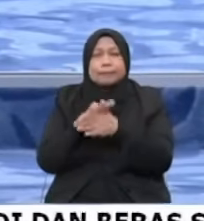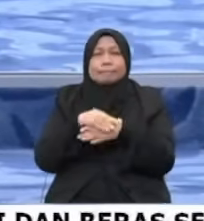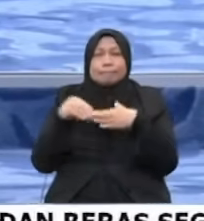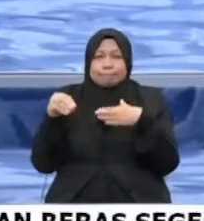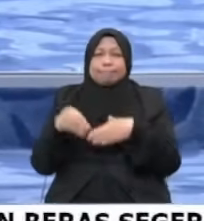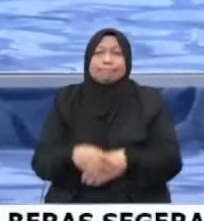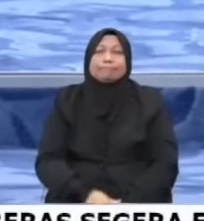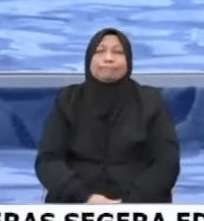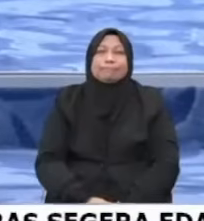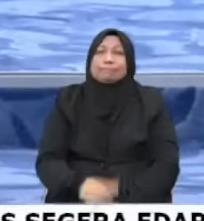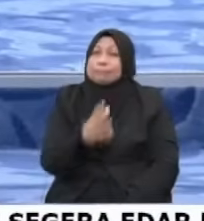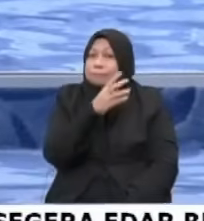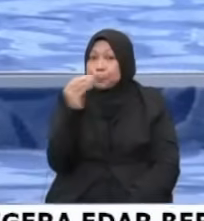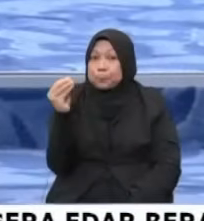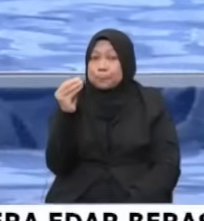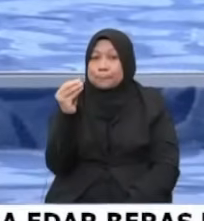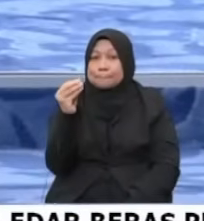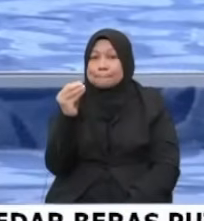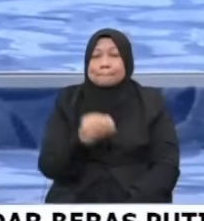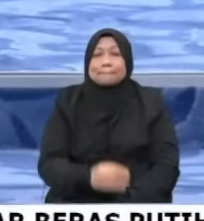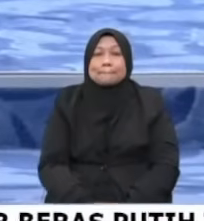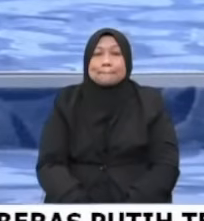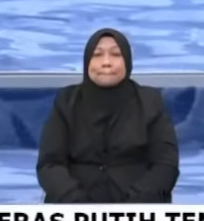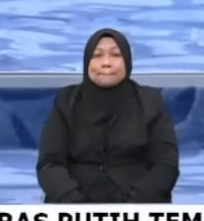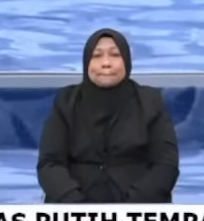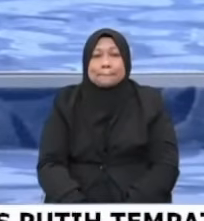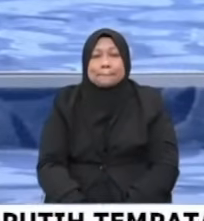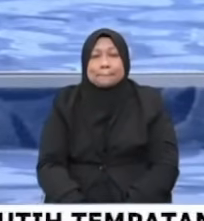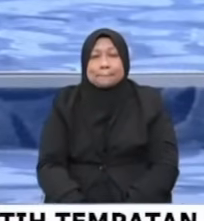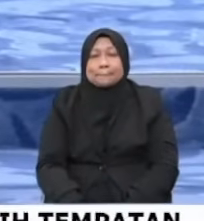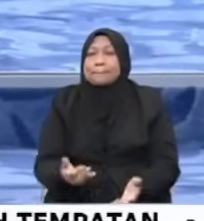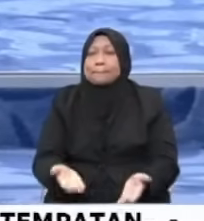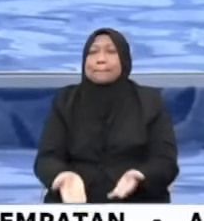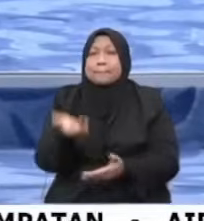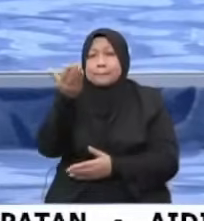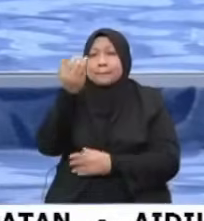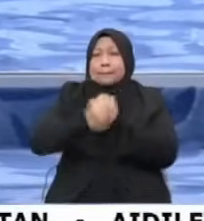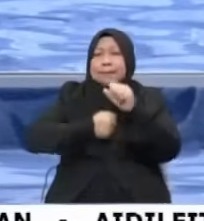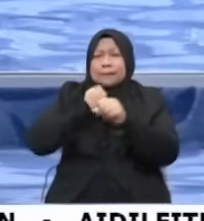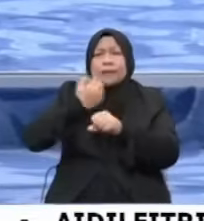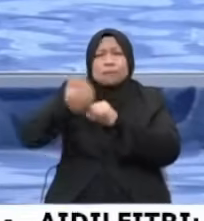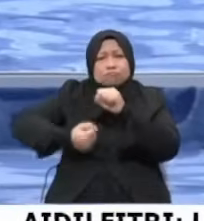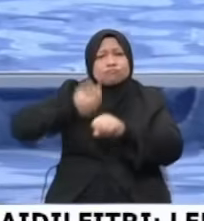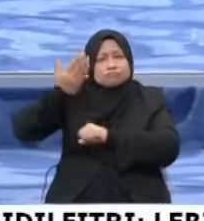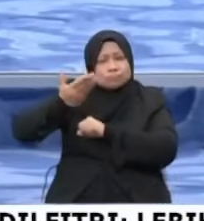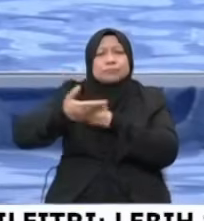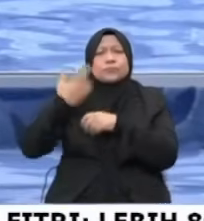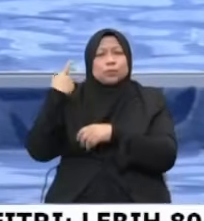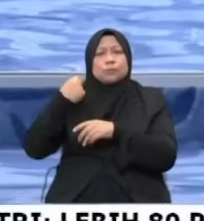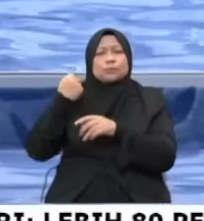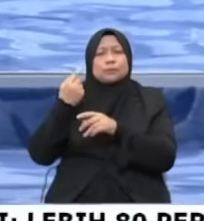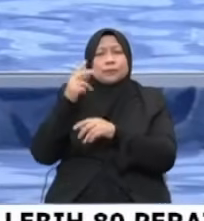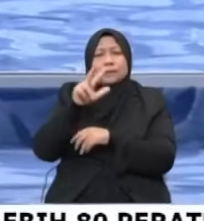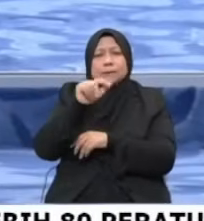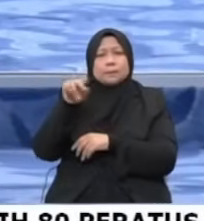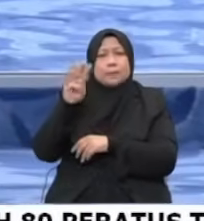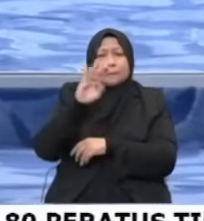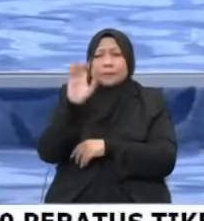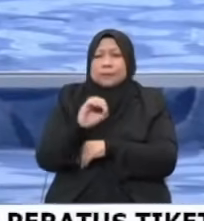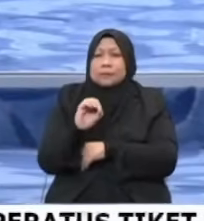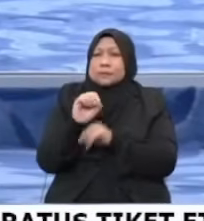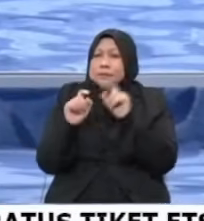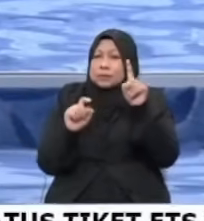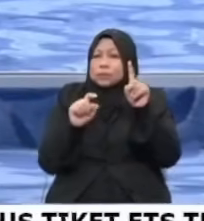bilion dan ini turut mencatatkan peningkatan tahun ketahun sebanyak 3.4%